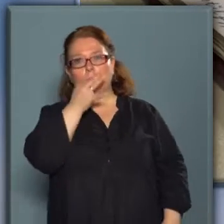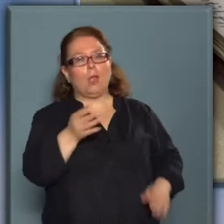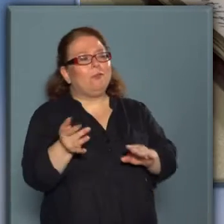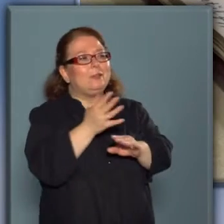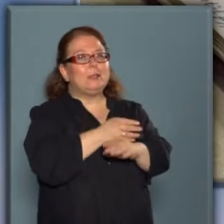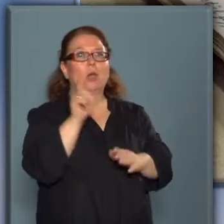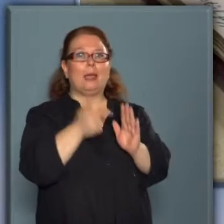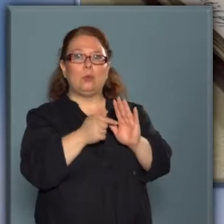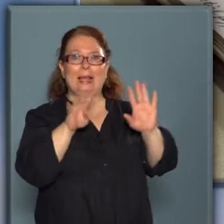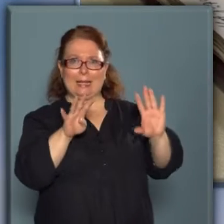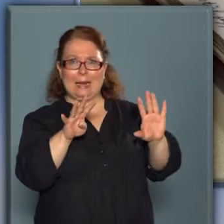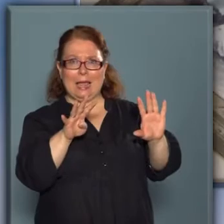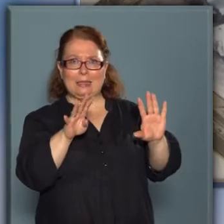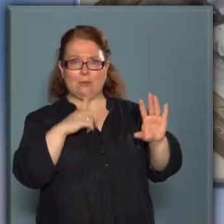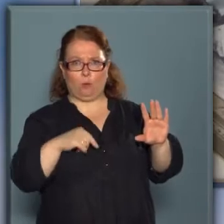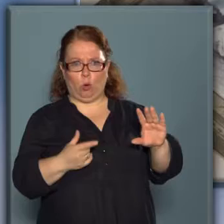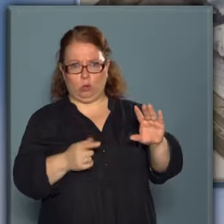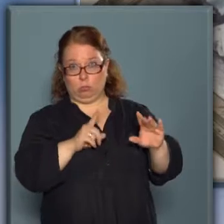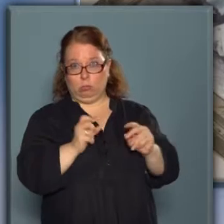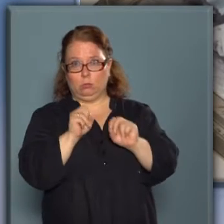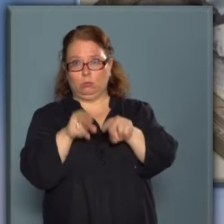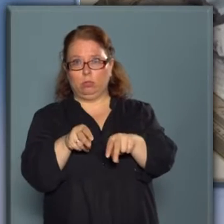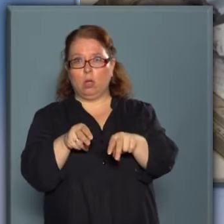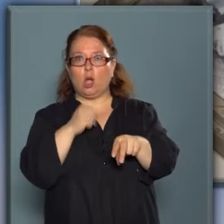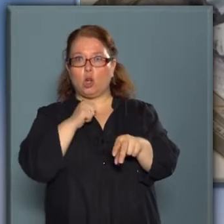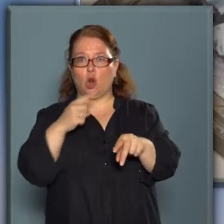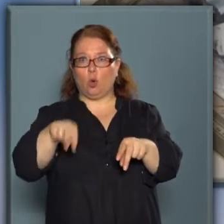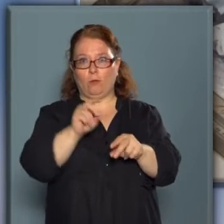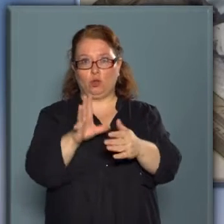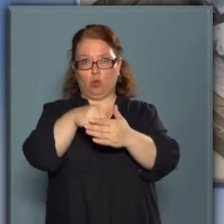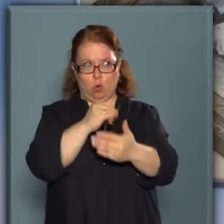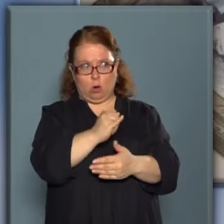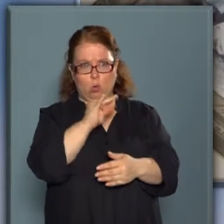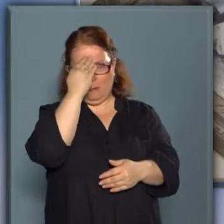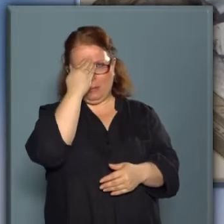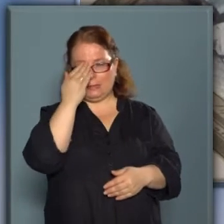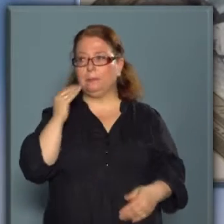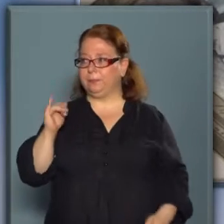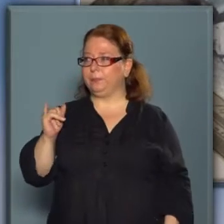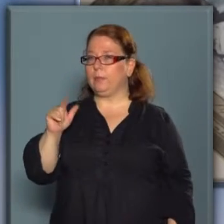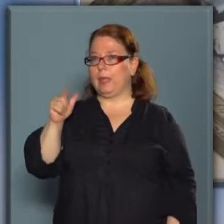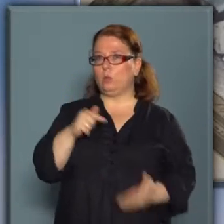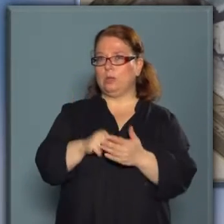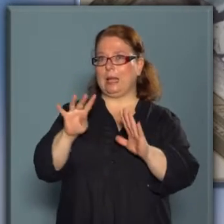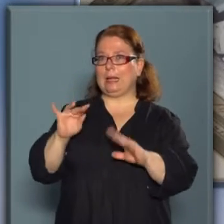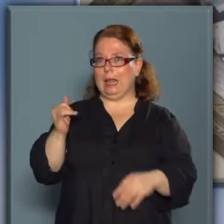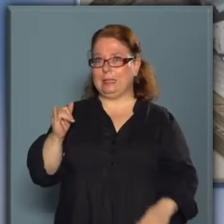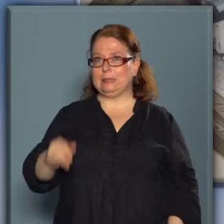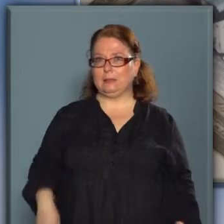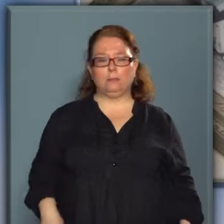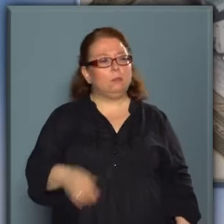kicsit, 2009-ben csatlakozott ön a Grassalkovics körhöz, jól emlékszem? Igen. 2009-ben,